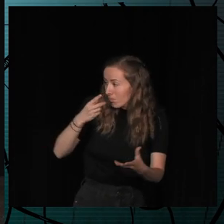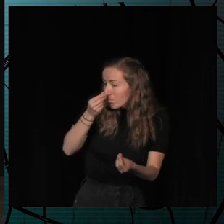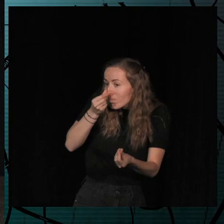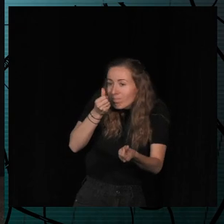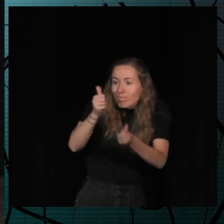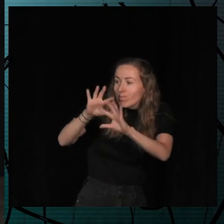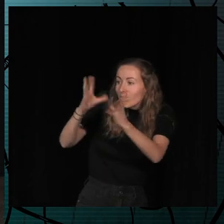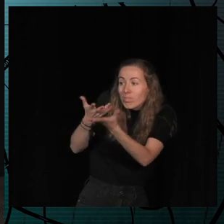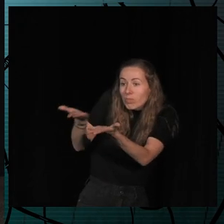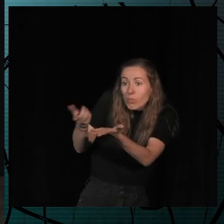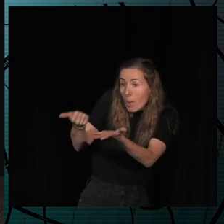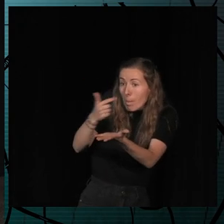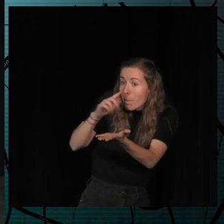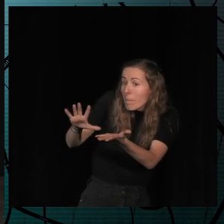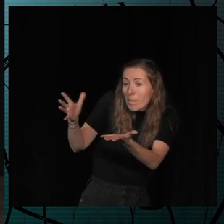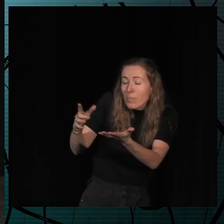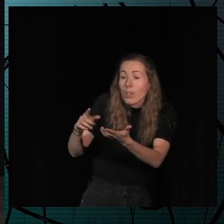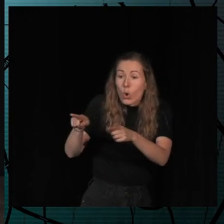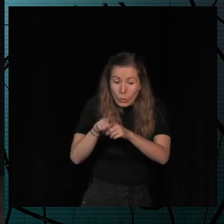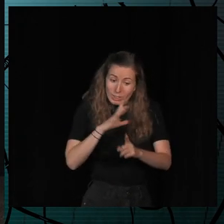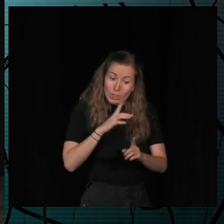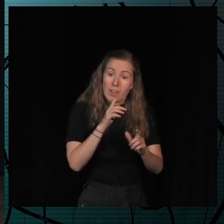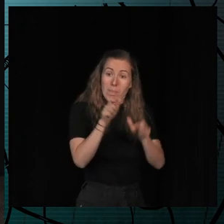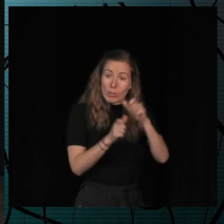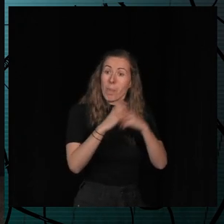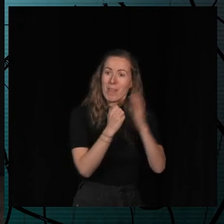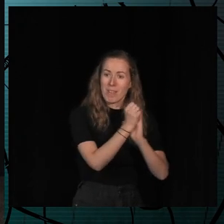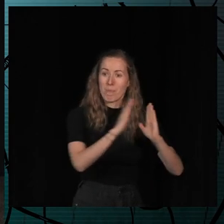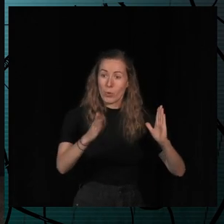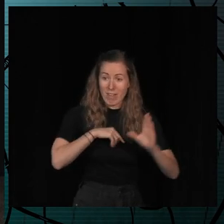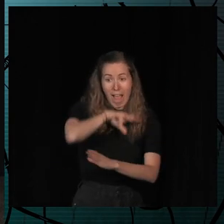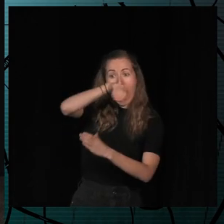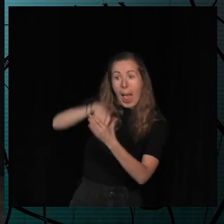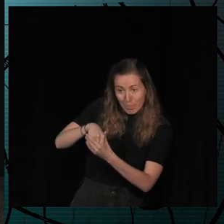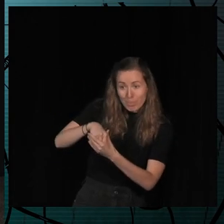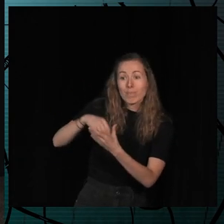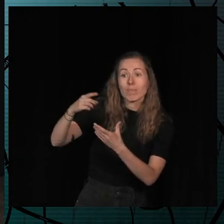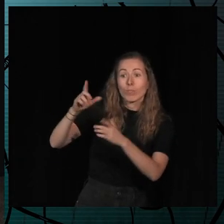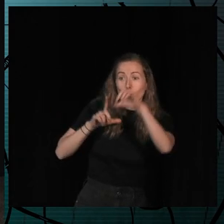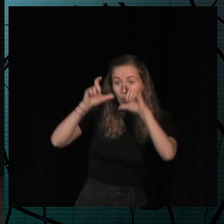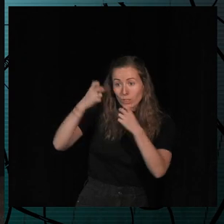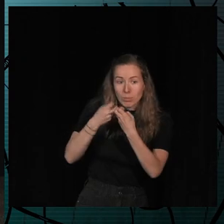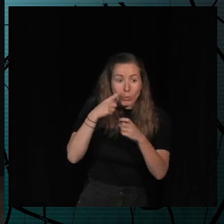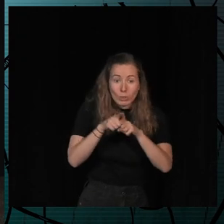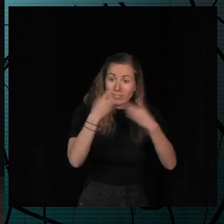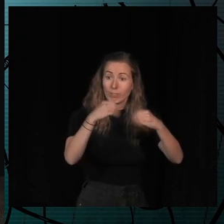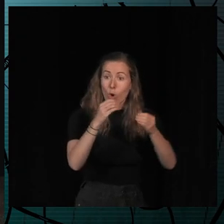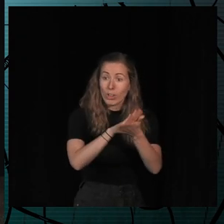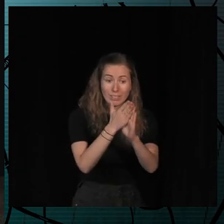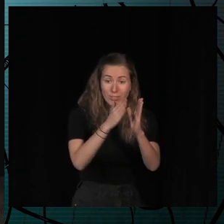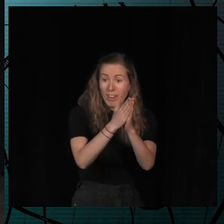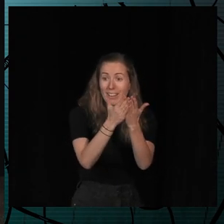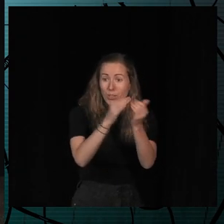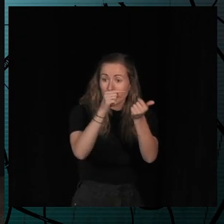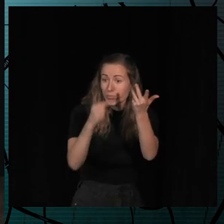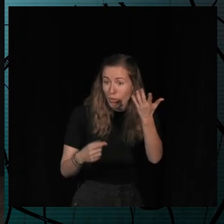à savoir un peu comment ça se passe sachant qu'il y a aussi des bibliothécaires qui sont qui sont sur twitch euh on a des libraires aussi enfin il y a en gros c'est plutôt voilà